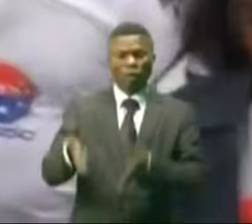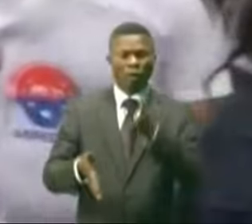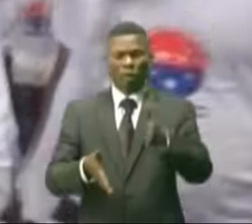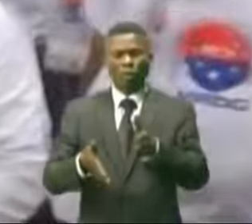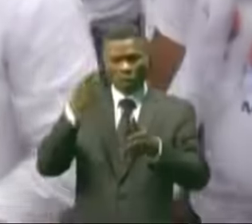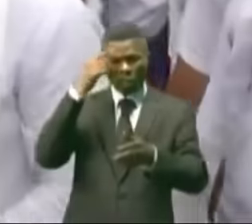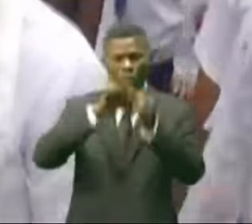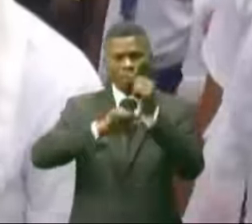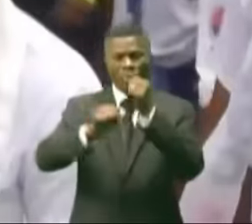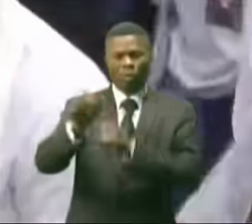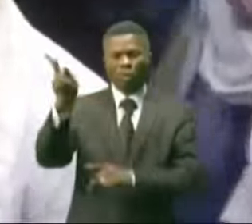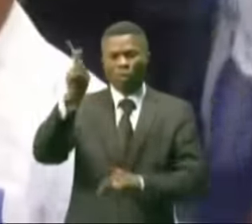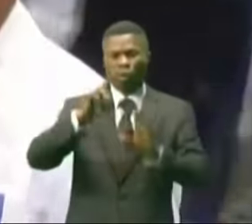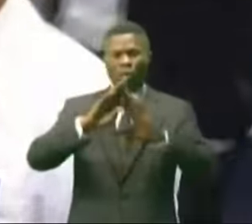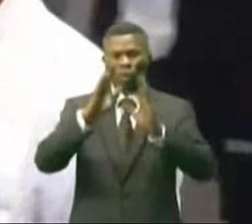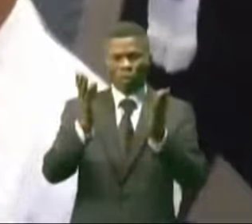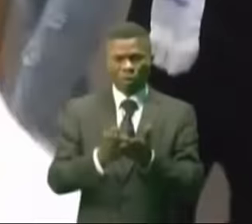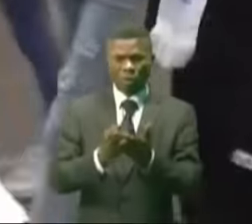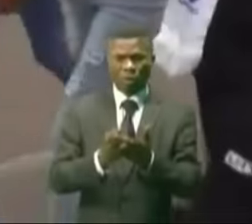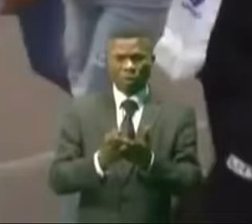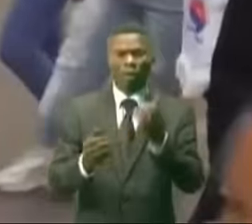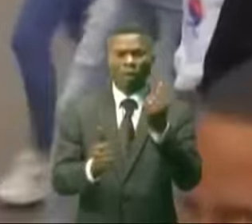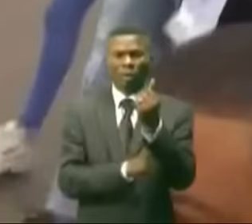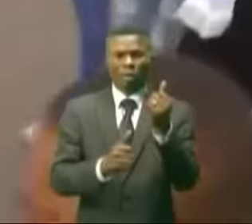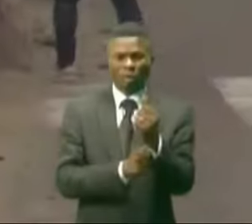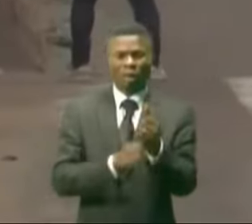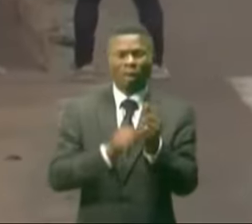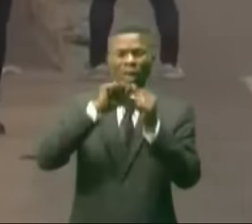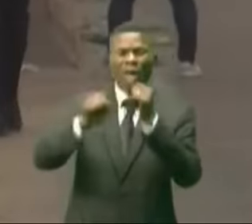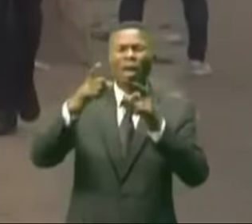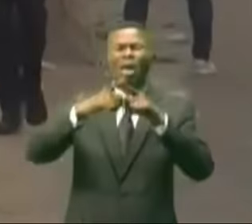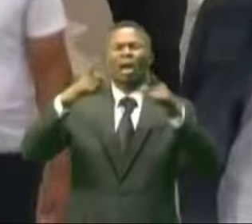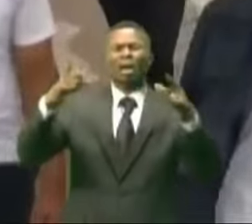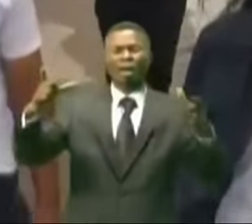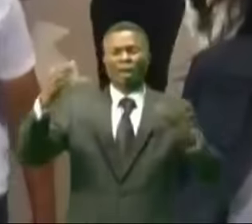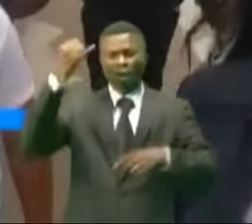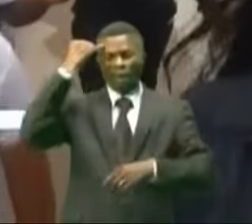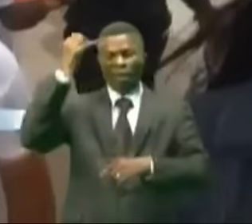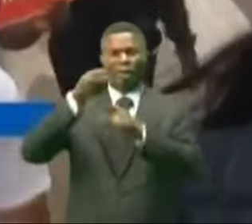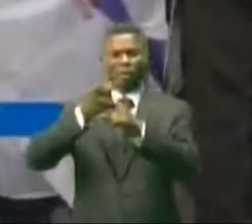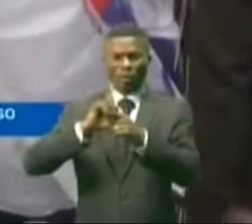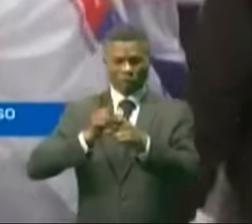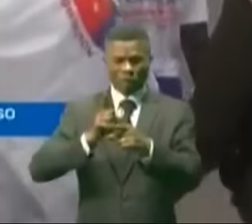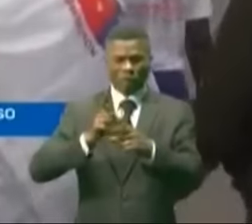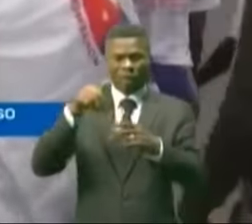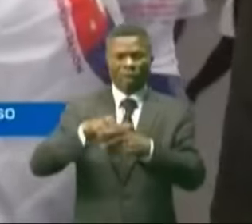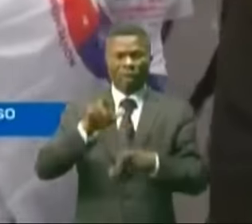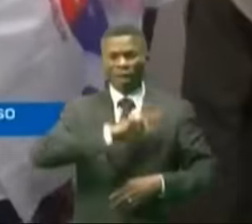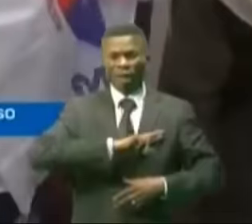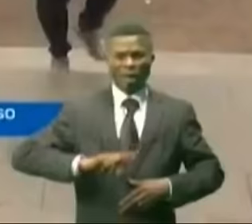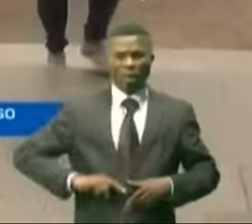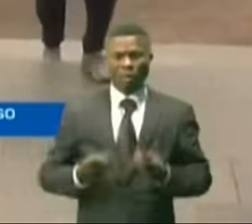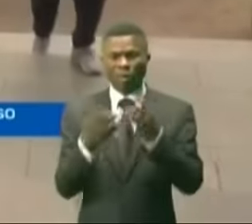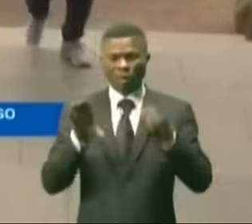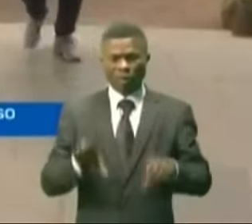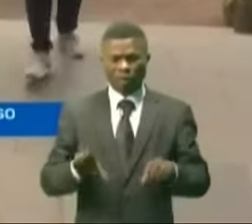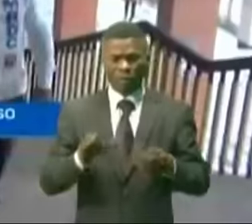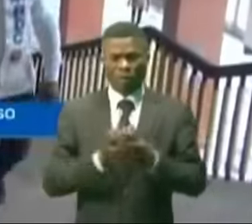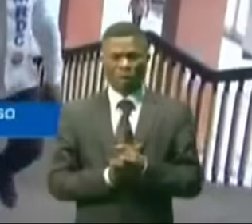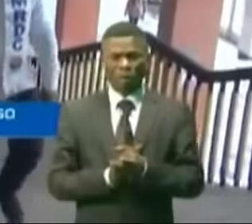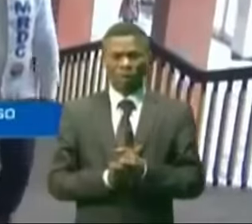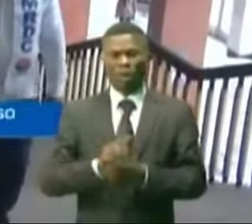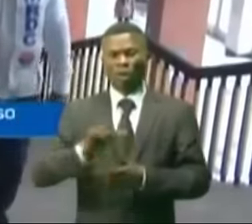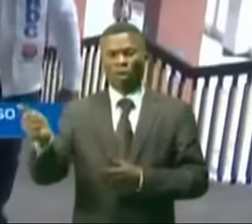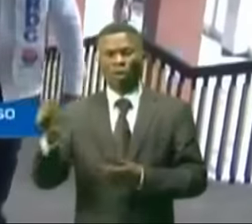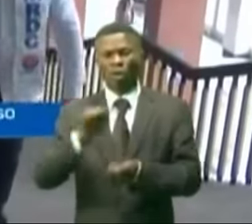la population est le prélude d'une vaste campagne initiée par le MRDC. Pour clore ce chapitre,